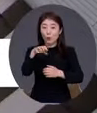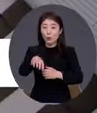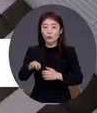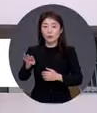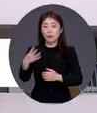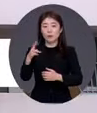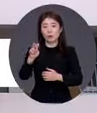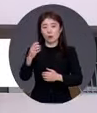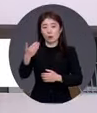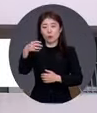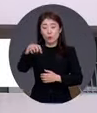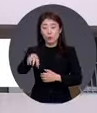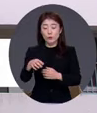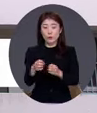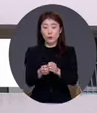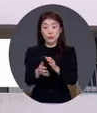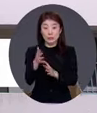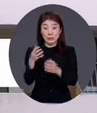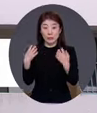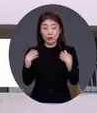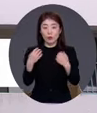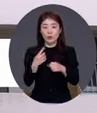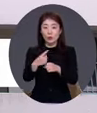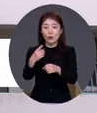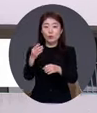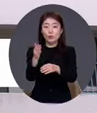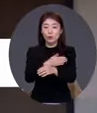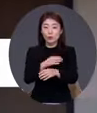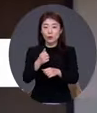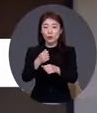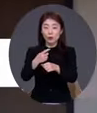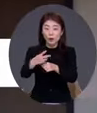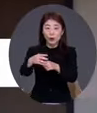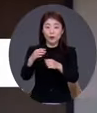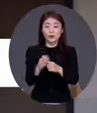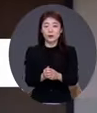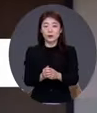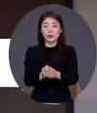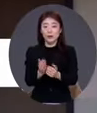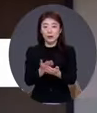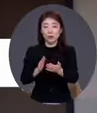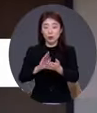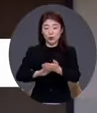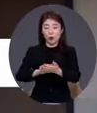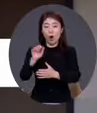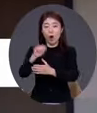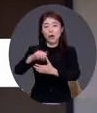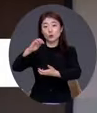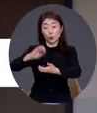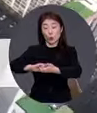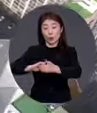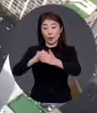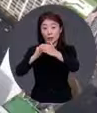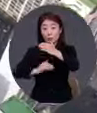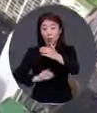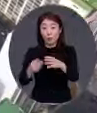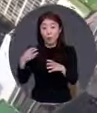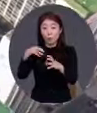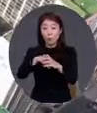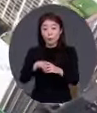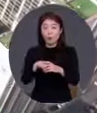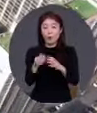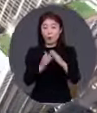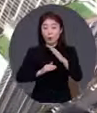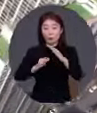29 꽃 차원 신인 내년부터 연도별 이브 딜링 허가 총장 지를 실시하는 등의 내용을 다음엔 공동주택